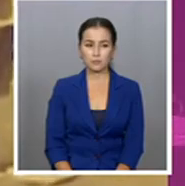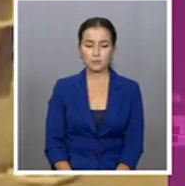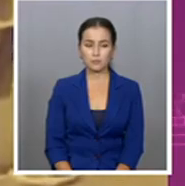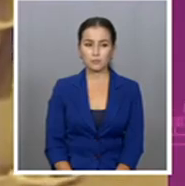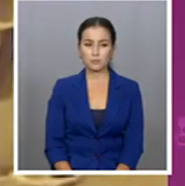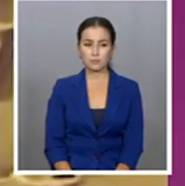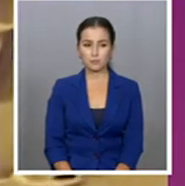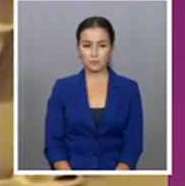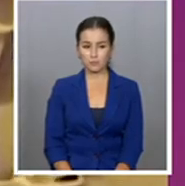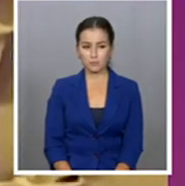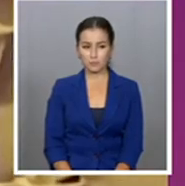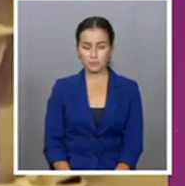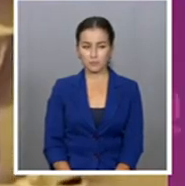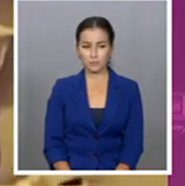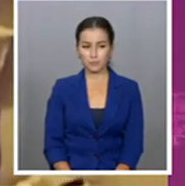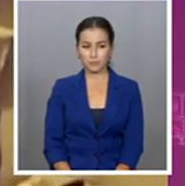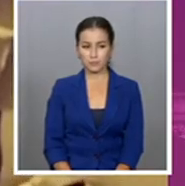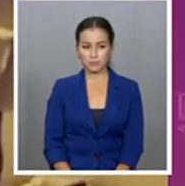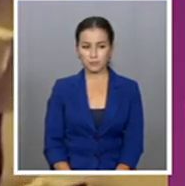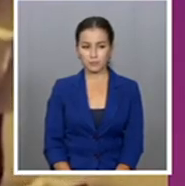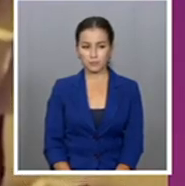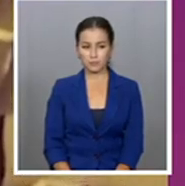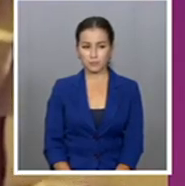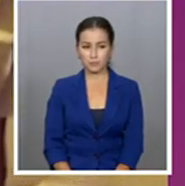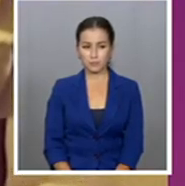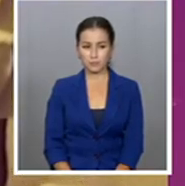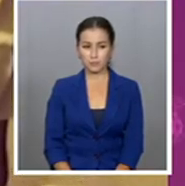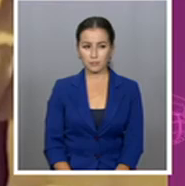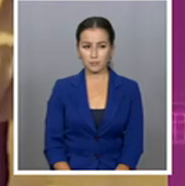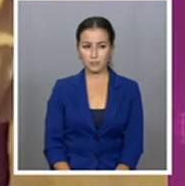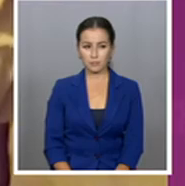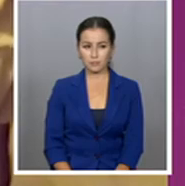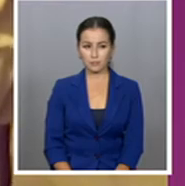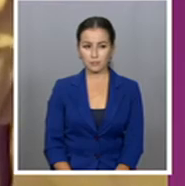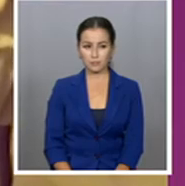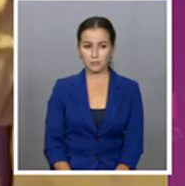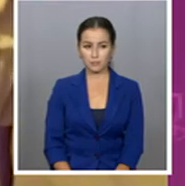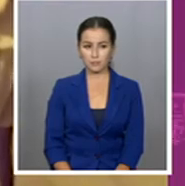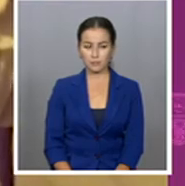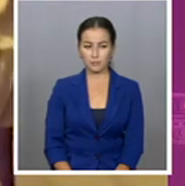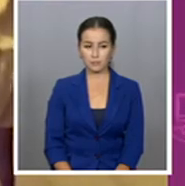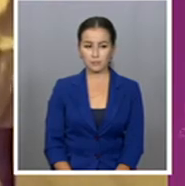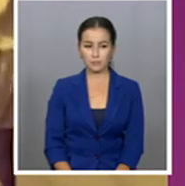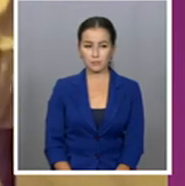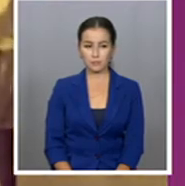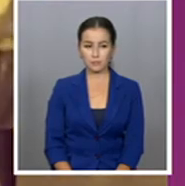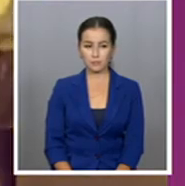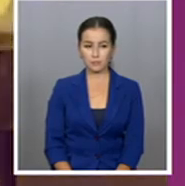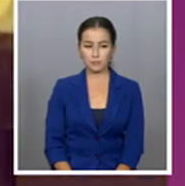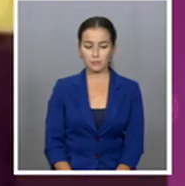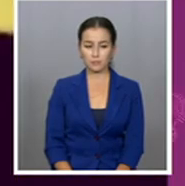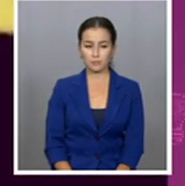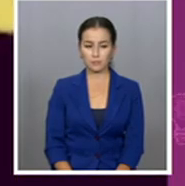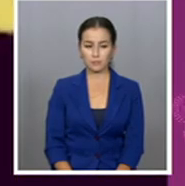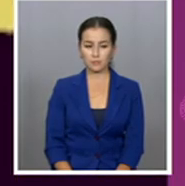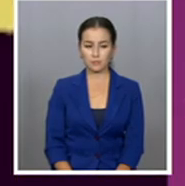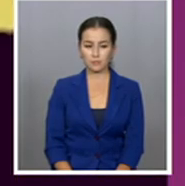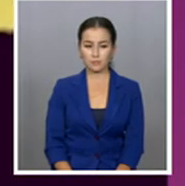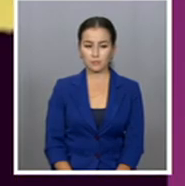қымбат жасау сақталған. Текшелеген сымдап жасап қақталған. Бір сандық